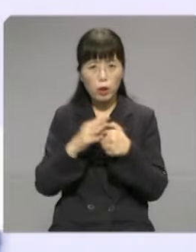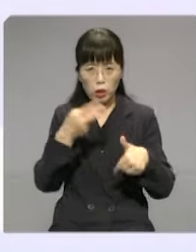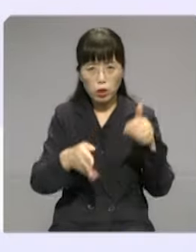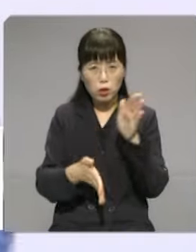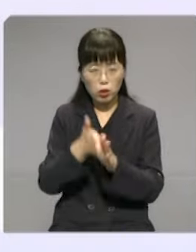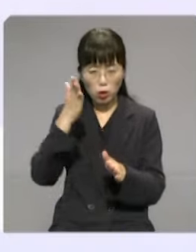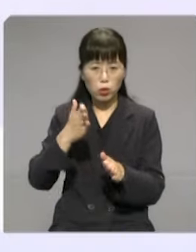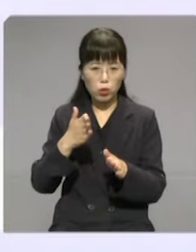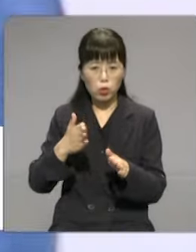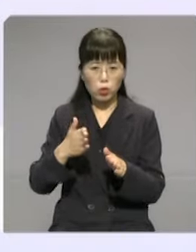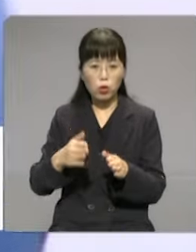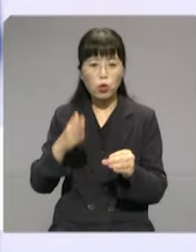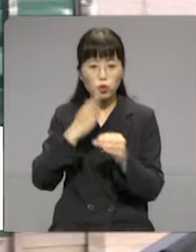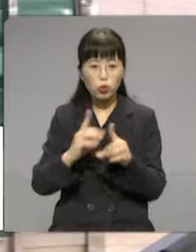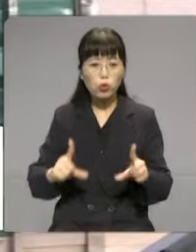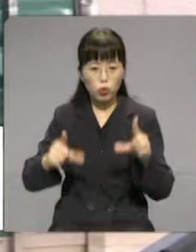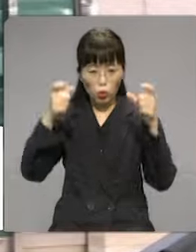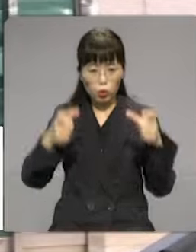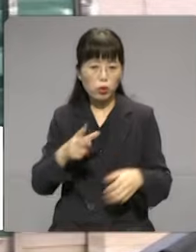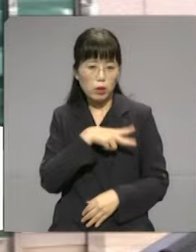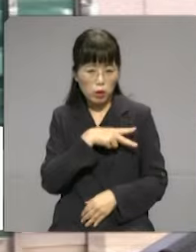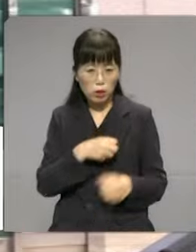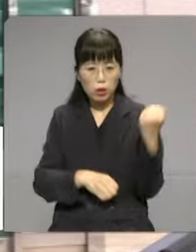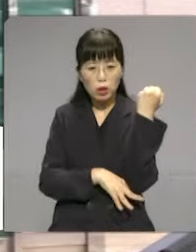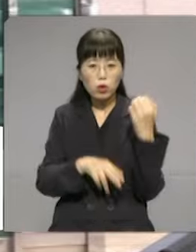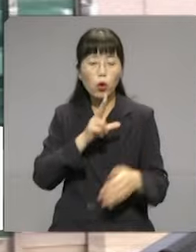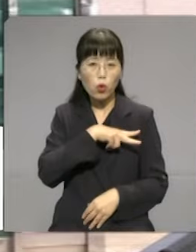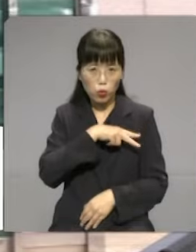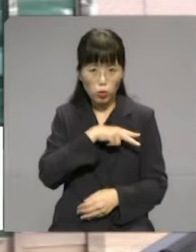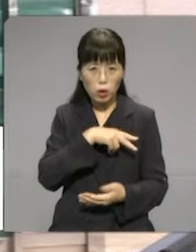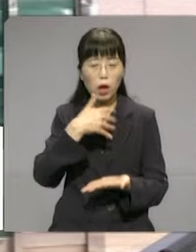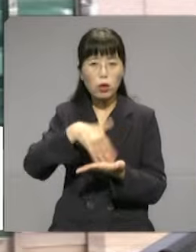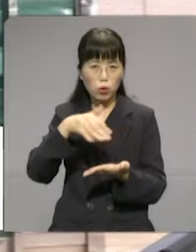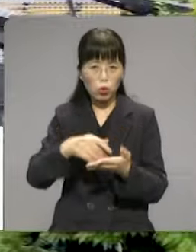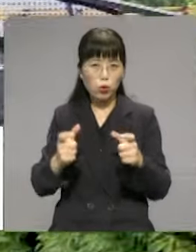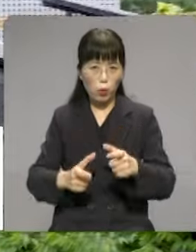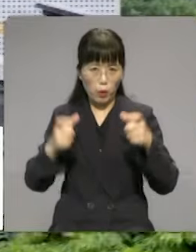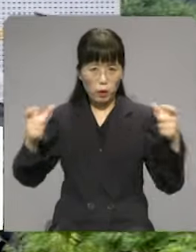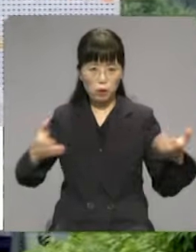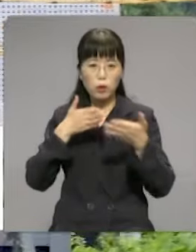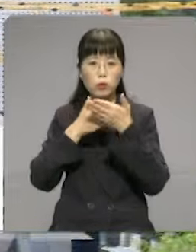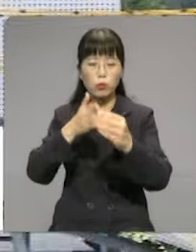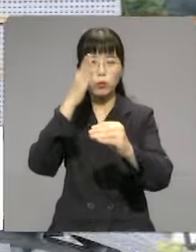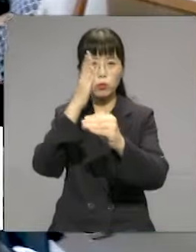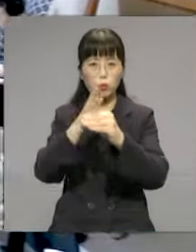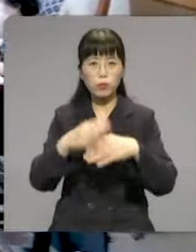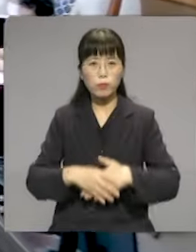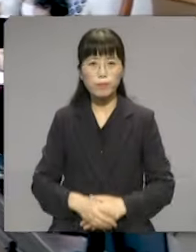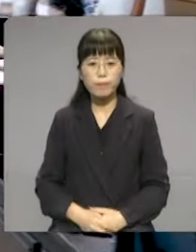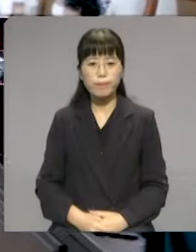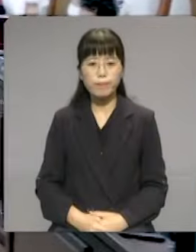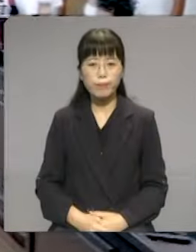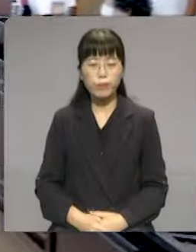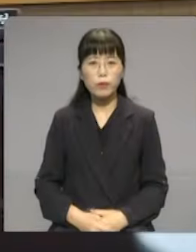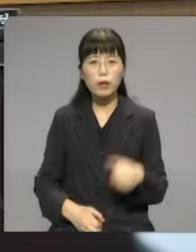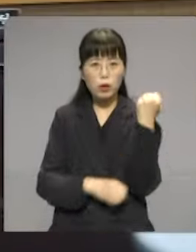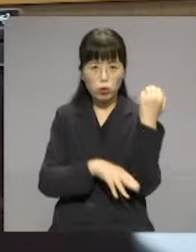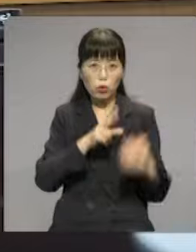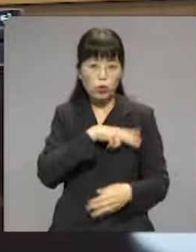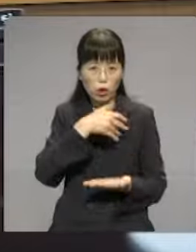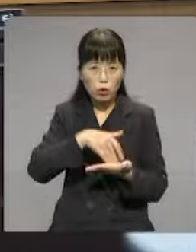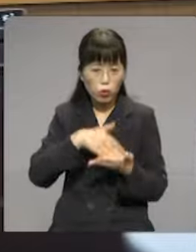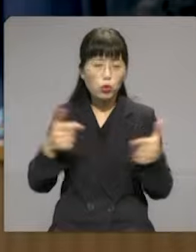인천 중동구 의원들은 재물포구 기초의원 정수 확대를 촉구하고 나섰습니다. 기초의원